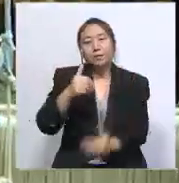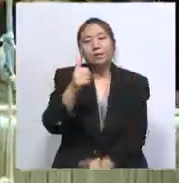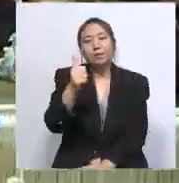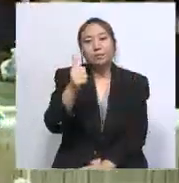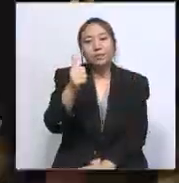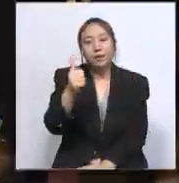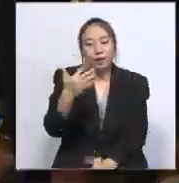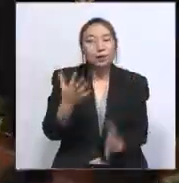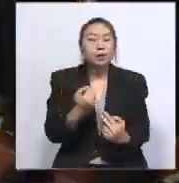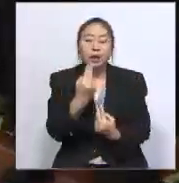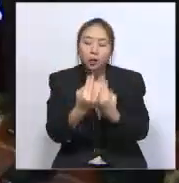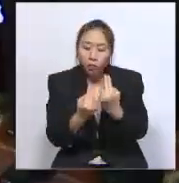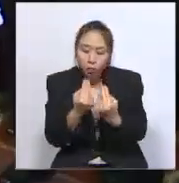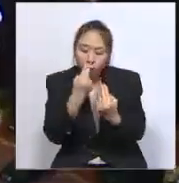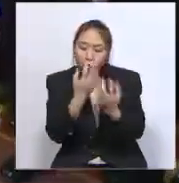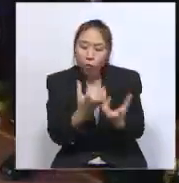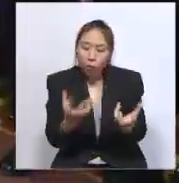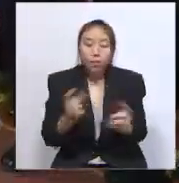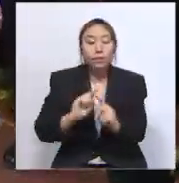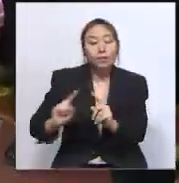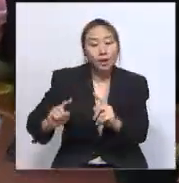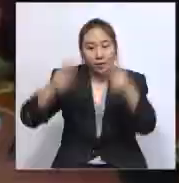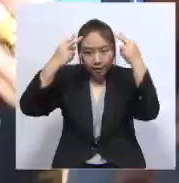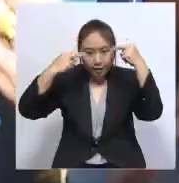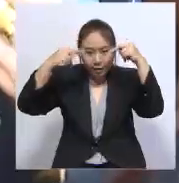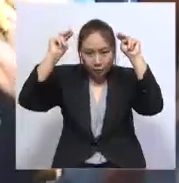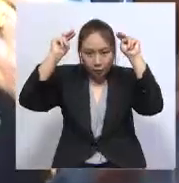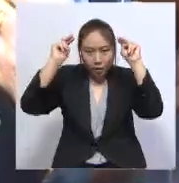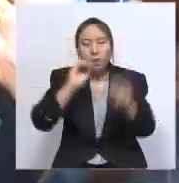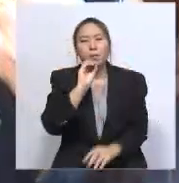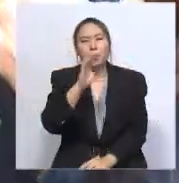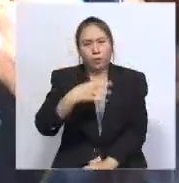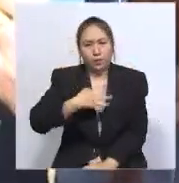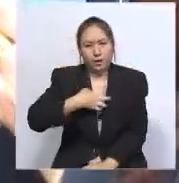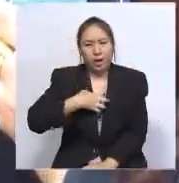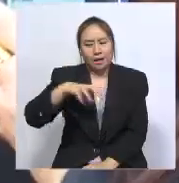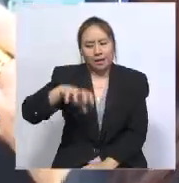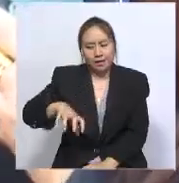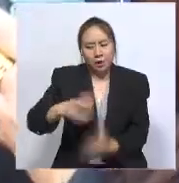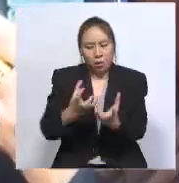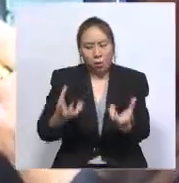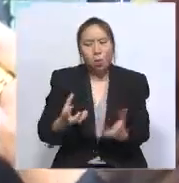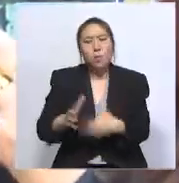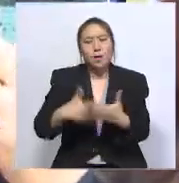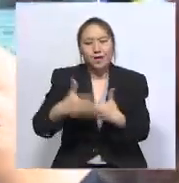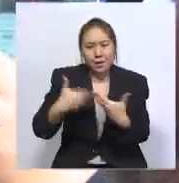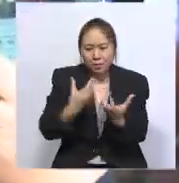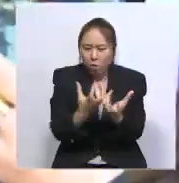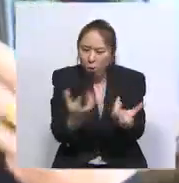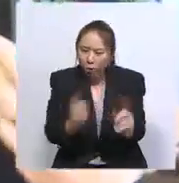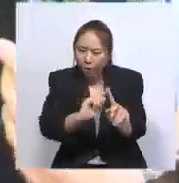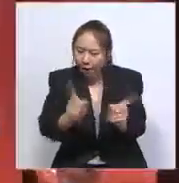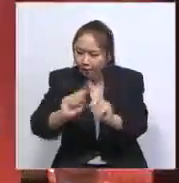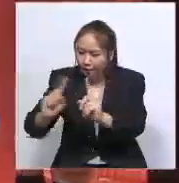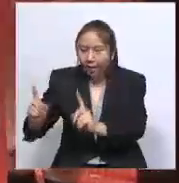คะระหว่างการเยี่ยมชมสินค้าต่างๆท่านนายกรัฐมนตรีก็ย้ำนะคะว่าอยากให้ในพื้นที่พัฒนาสินค้าให้มีความหลากหลายสร้างสตอรี่แล้